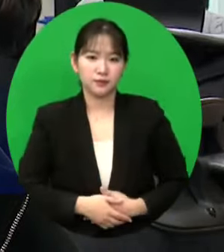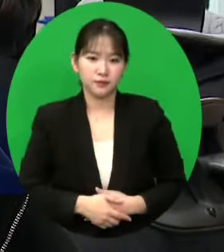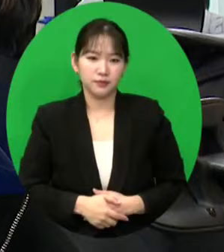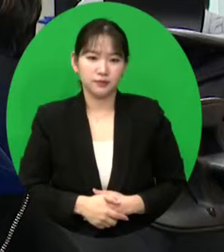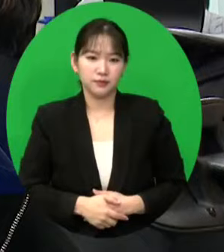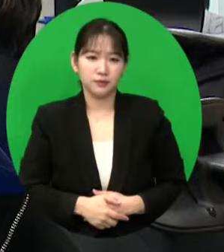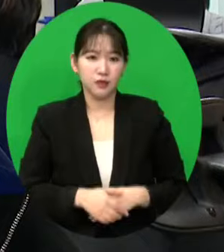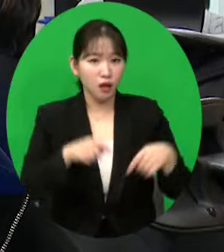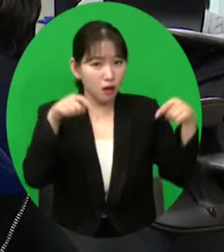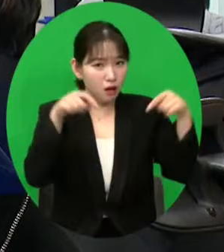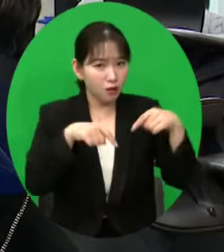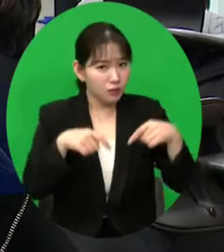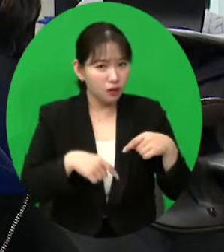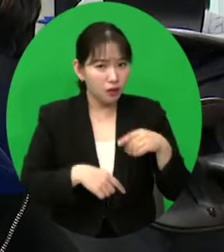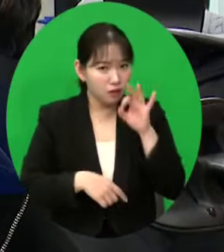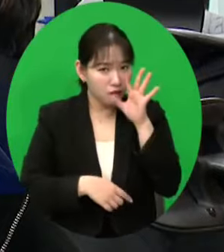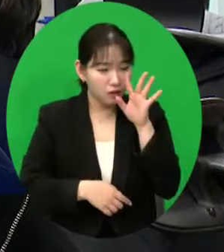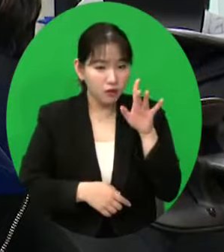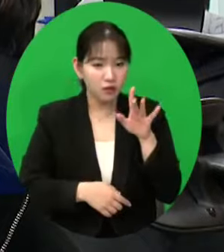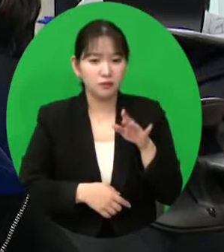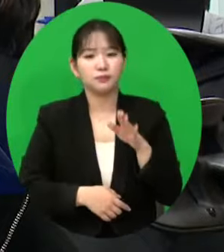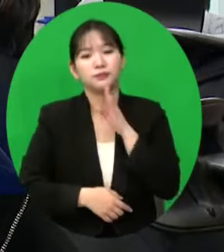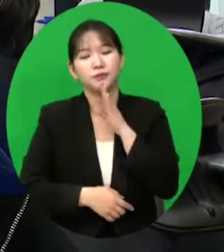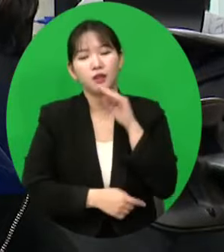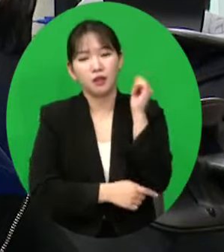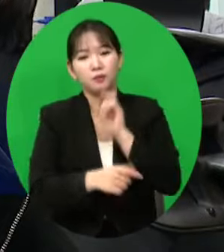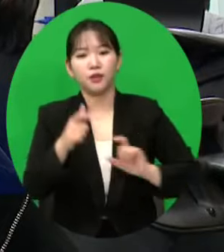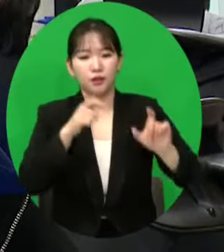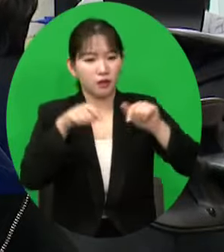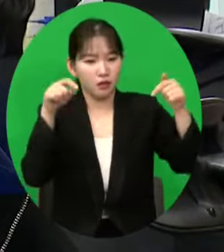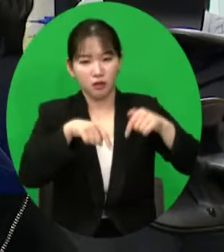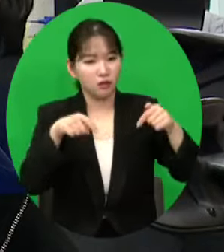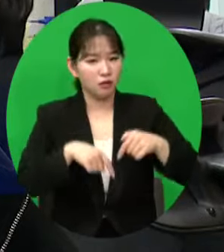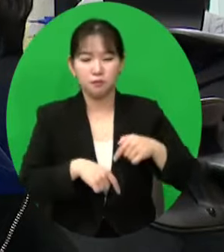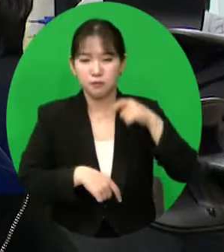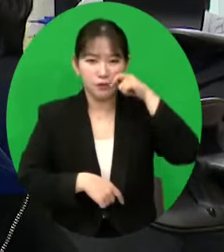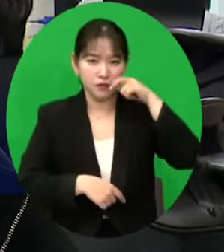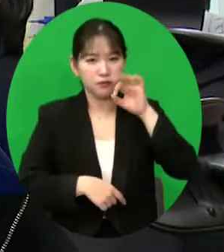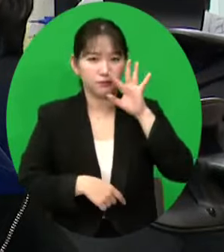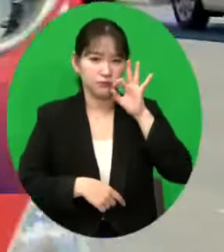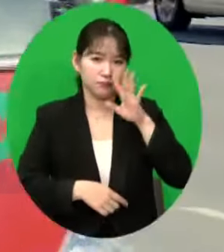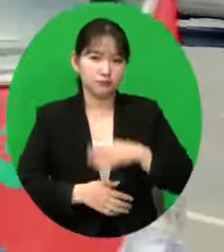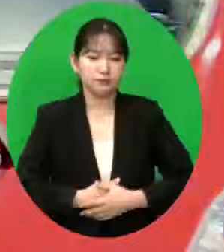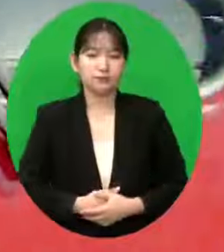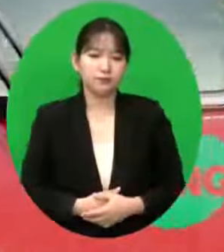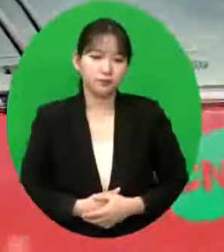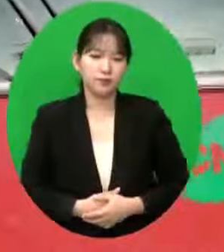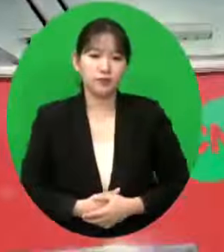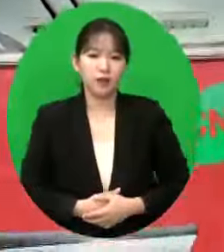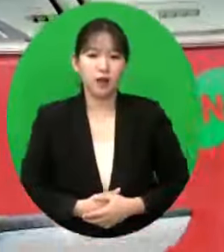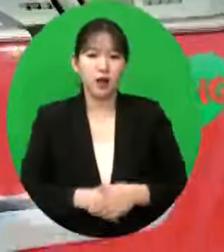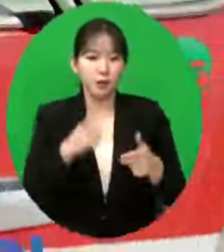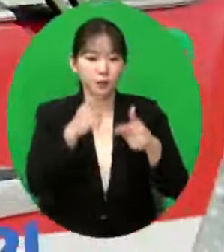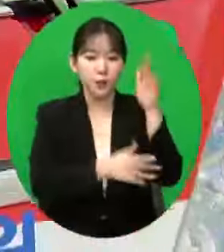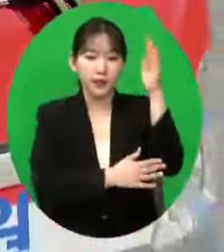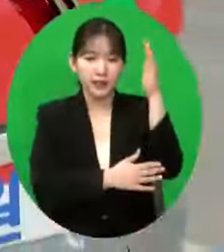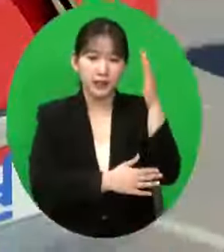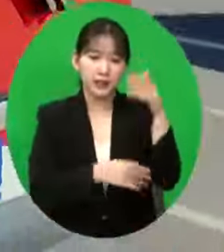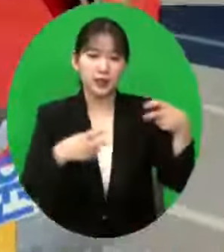통보를 받았습니다. 협상 여지가 없는데요. 네, 영암은 이제 더 이상 협의할 사항은 아닙니다. 한편